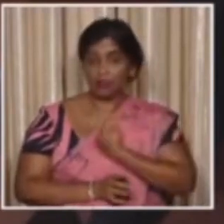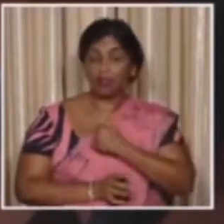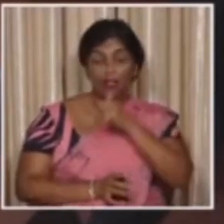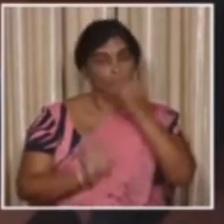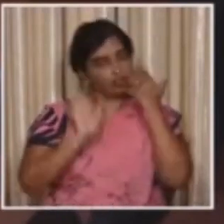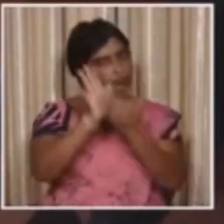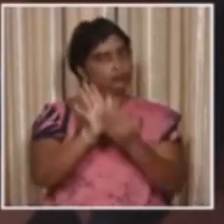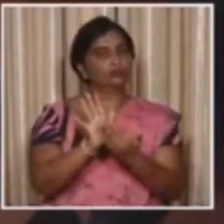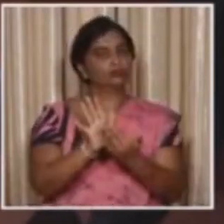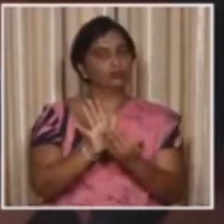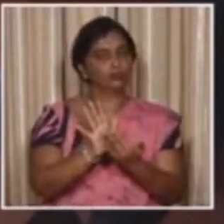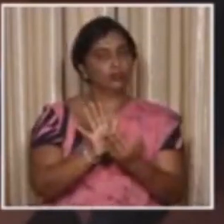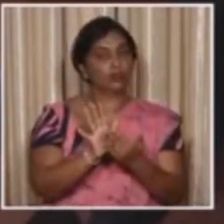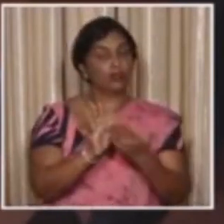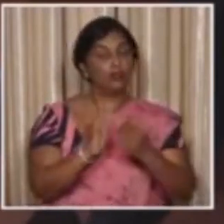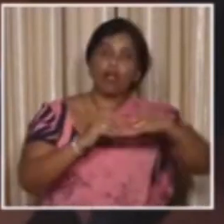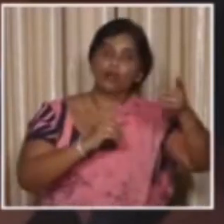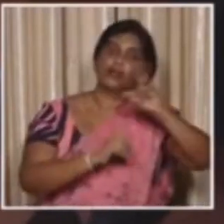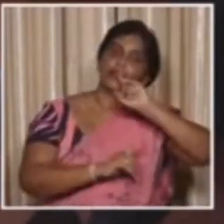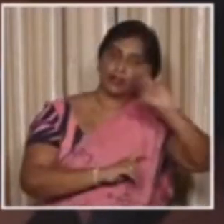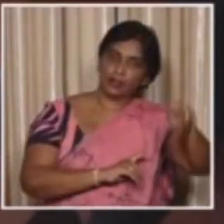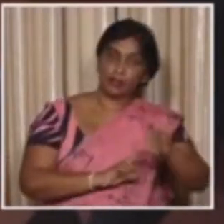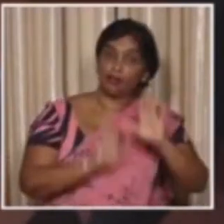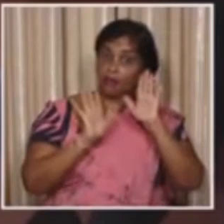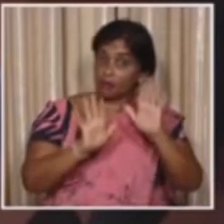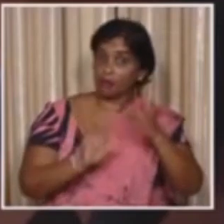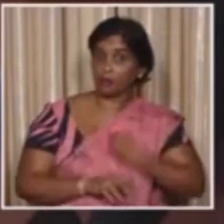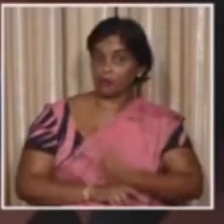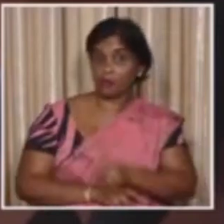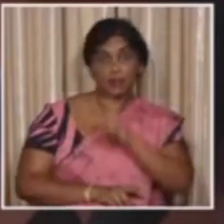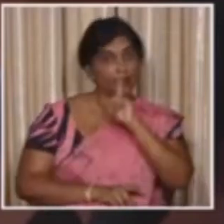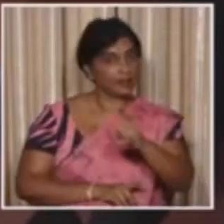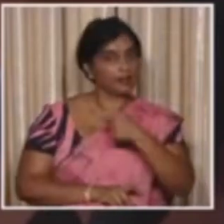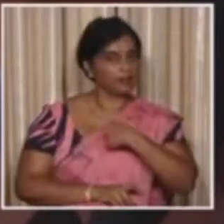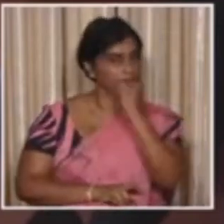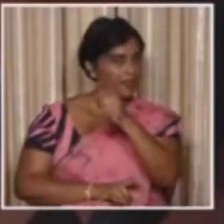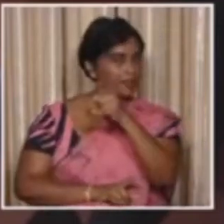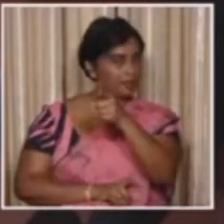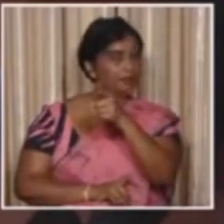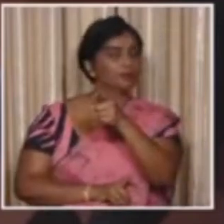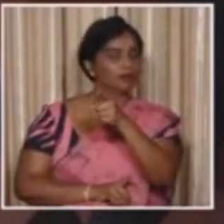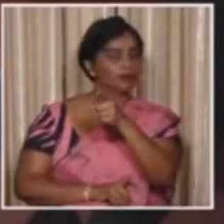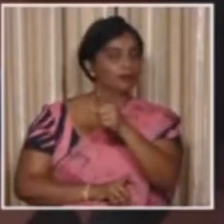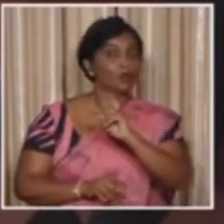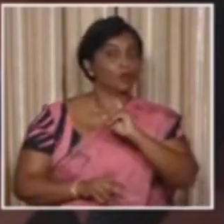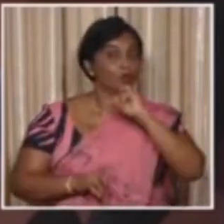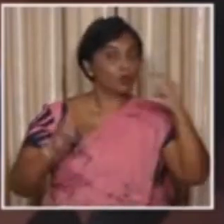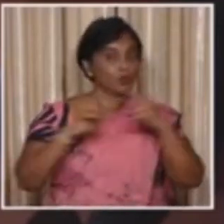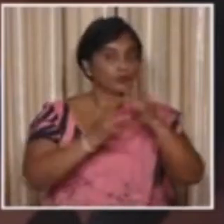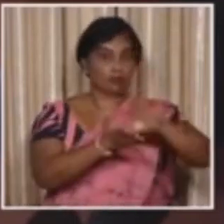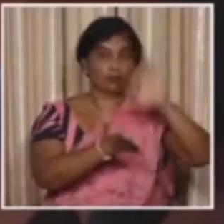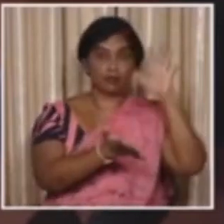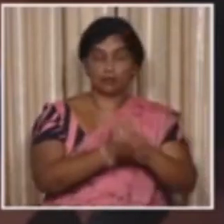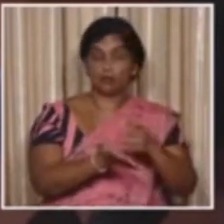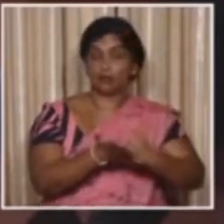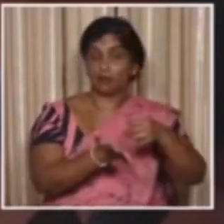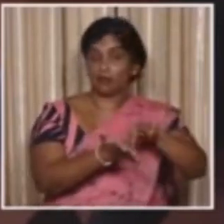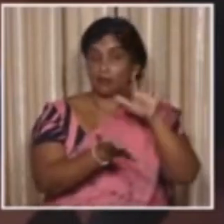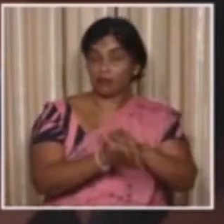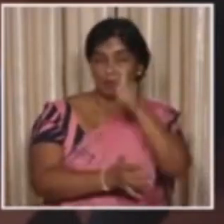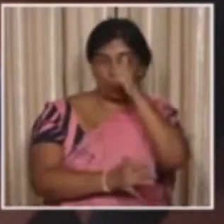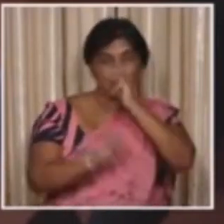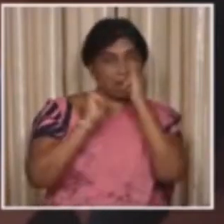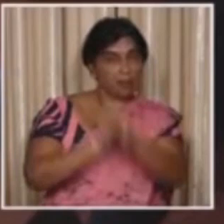sanatakaran, ekko eliyakian, hebe mamayatakian sojana, mahadikaran sanatakalatian liyapatinji kappankaru